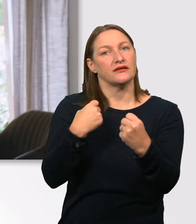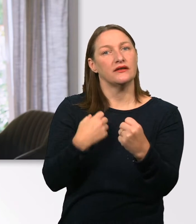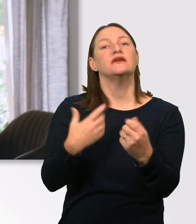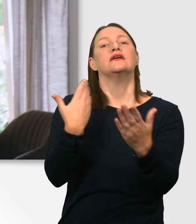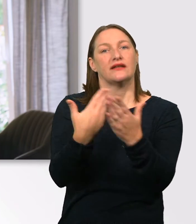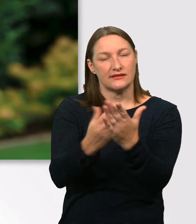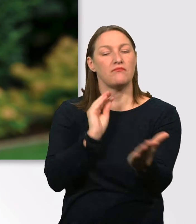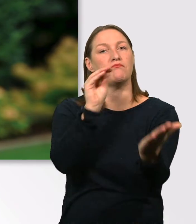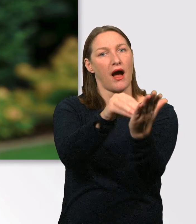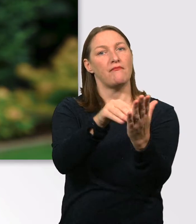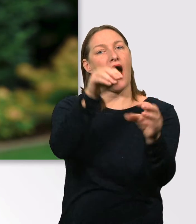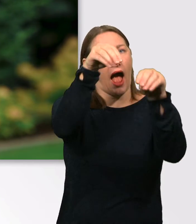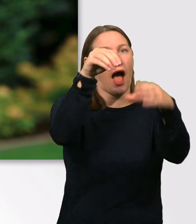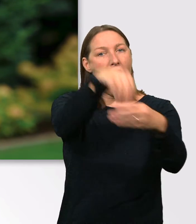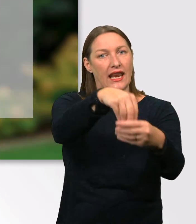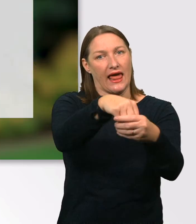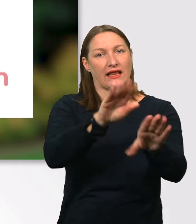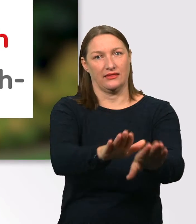eben langfristig anlegen für uns.